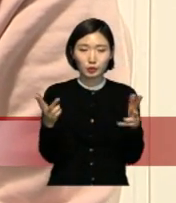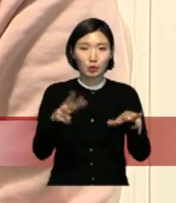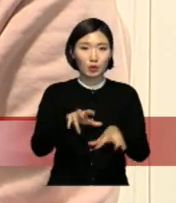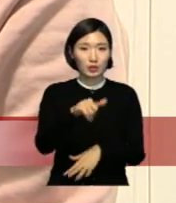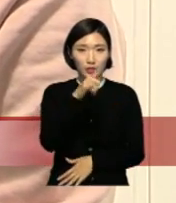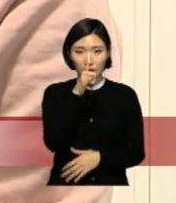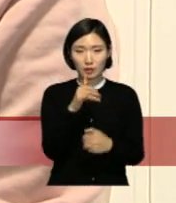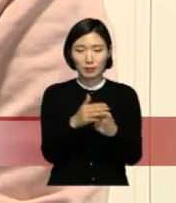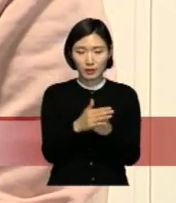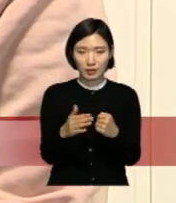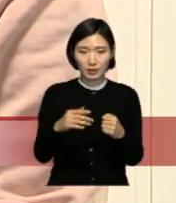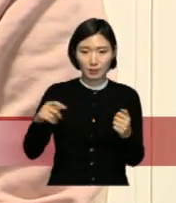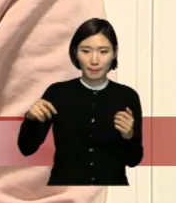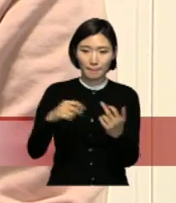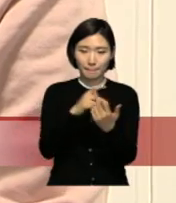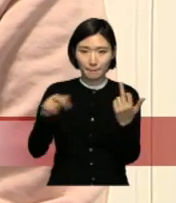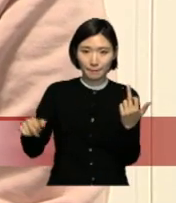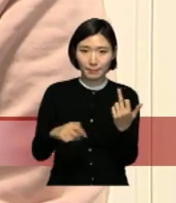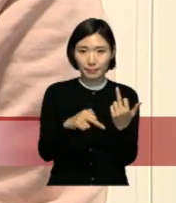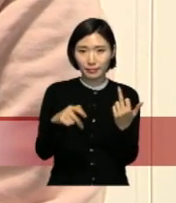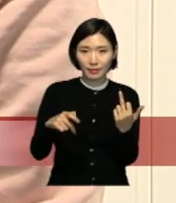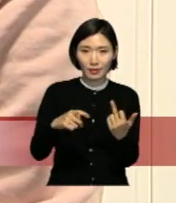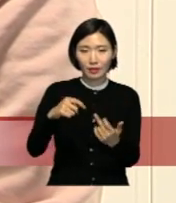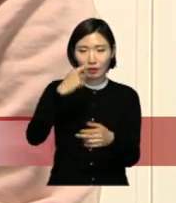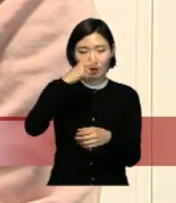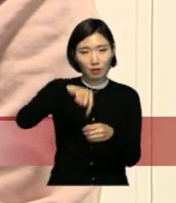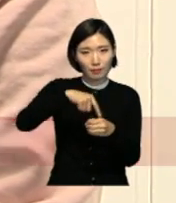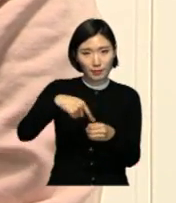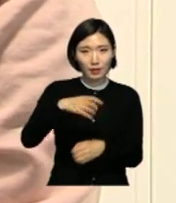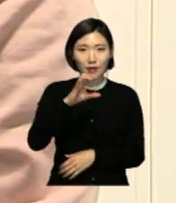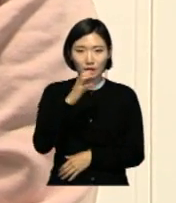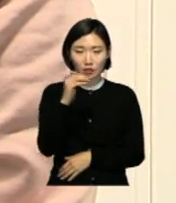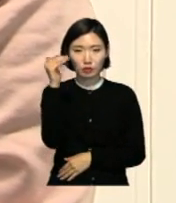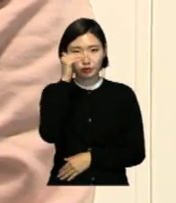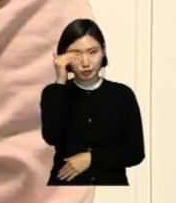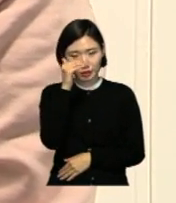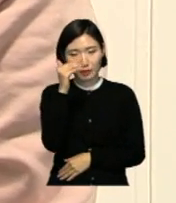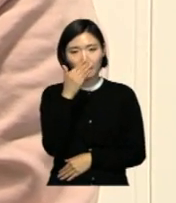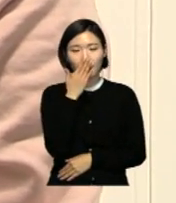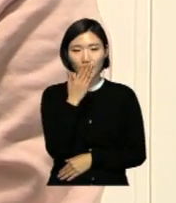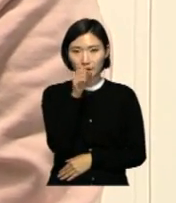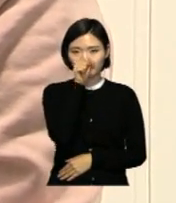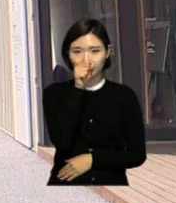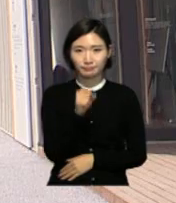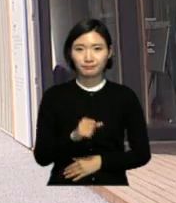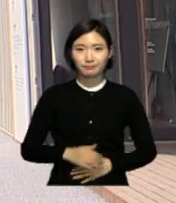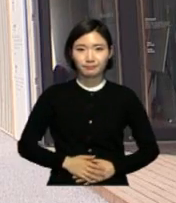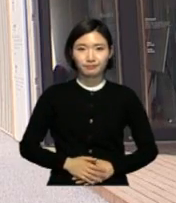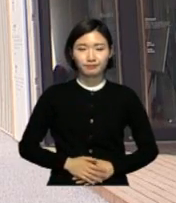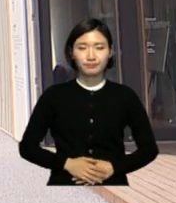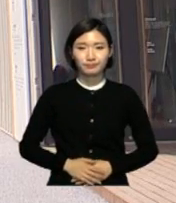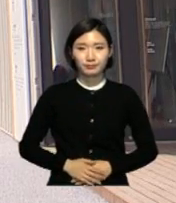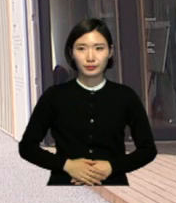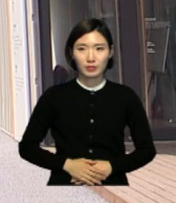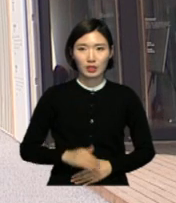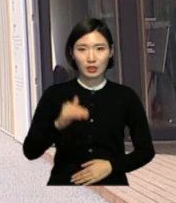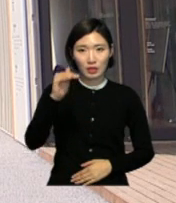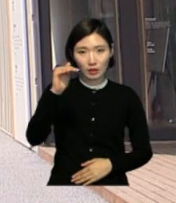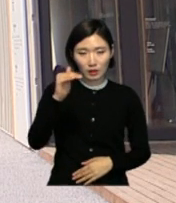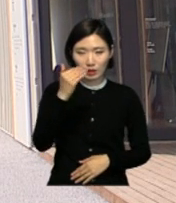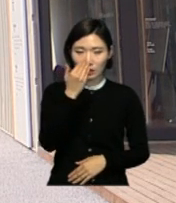공원에 산책도 하고 차 한잔하면서 둘러볼 수 있고 구경도 할 수 있어서 좋은 것 같아요. 낮은